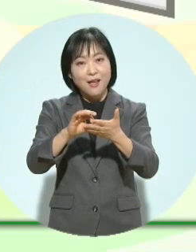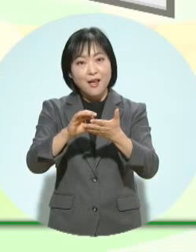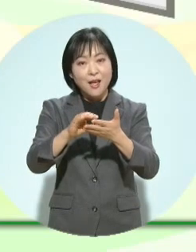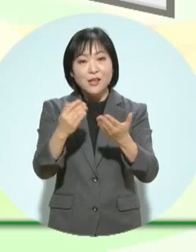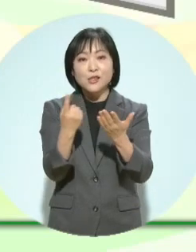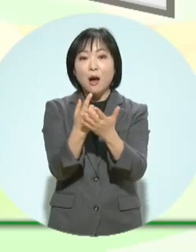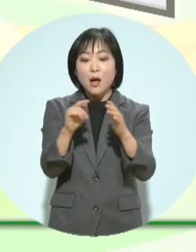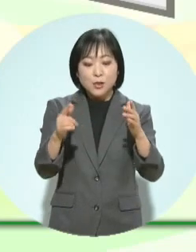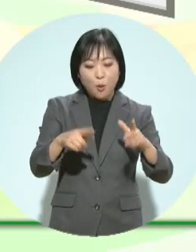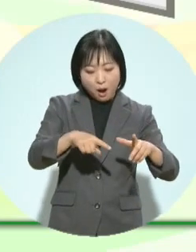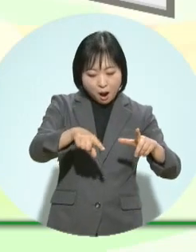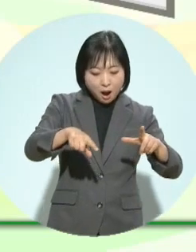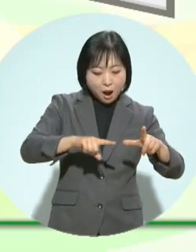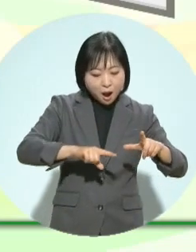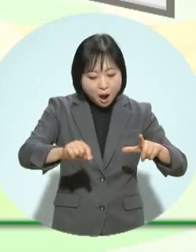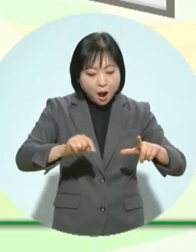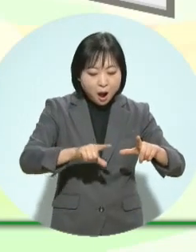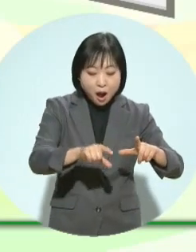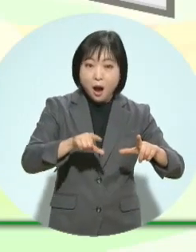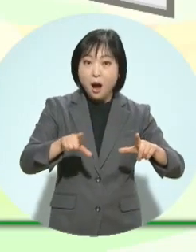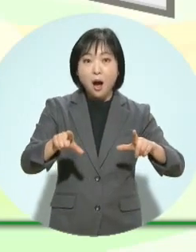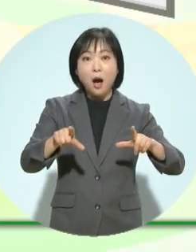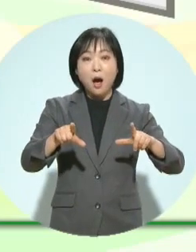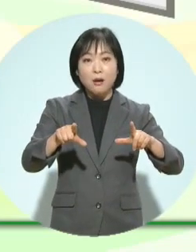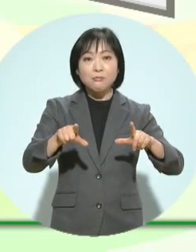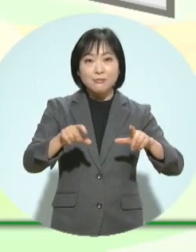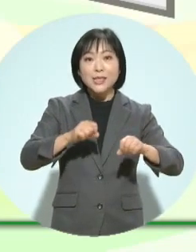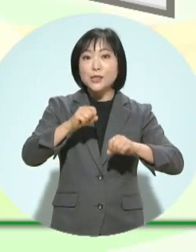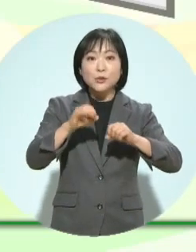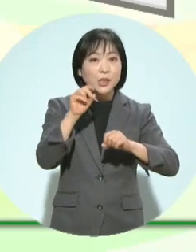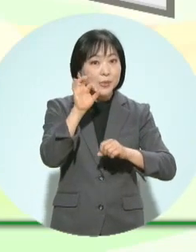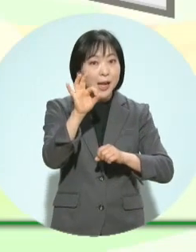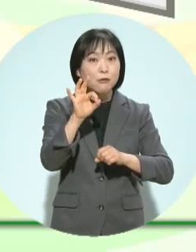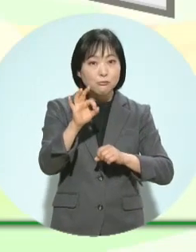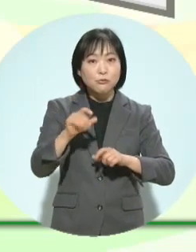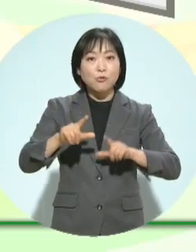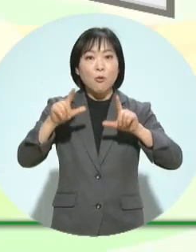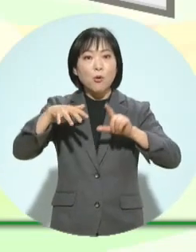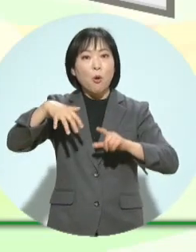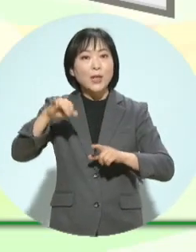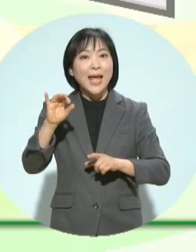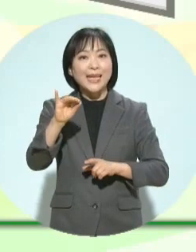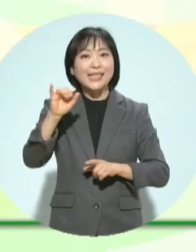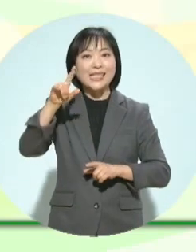モニターで自由に観察できる東京ネイチャースコープや